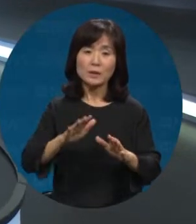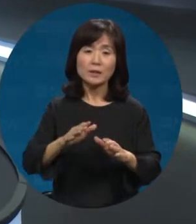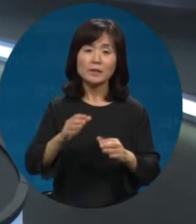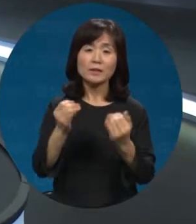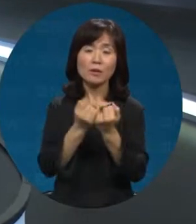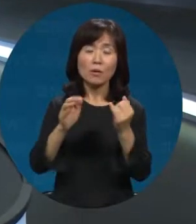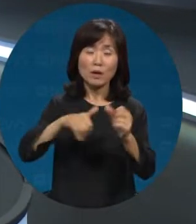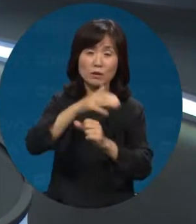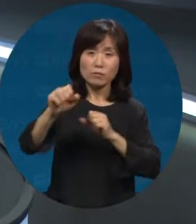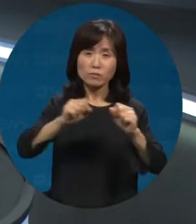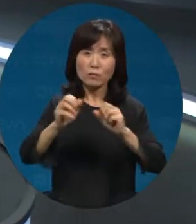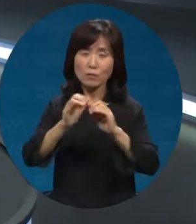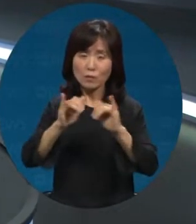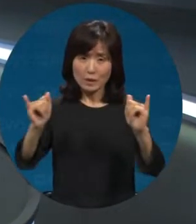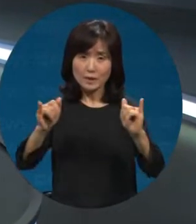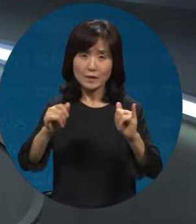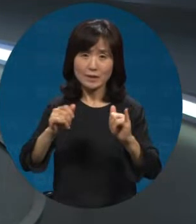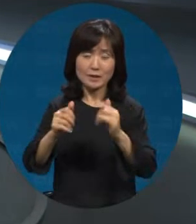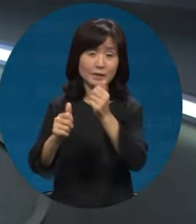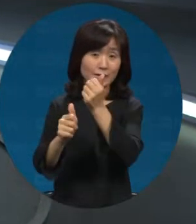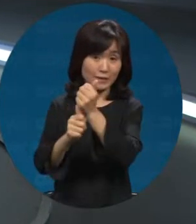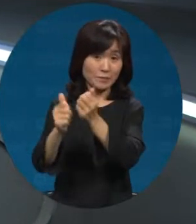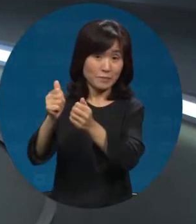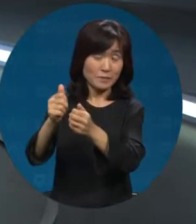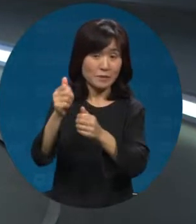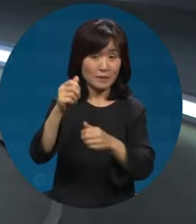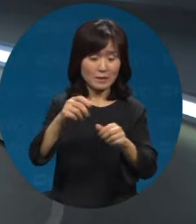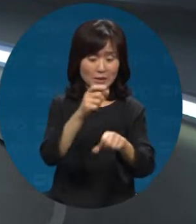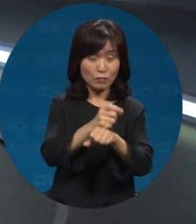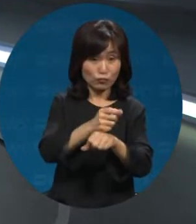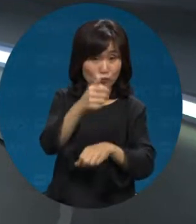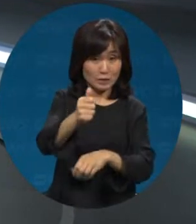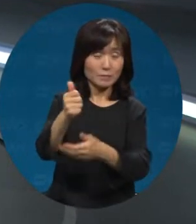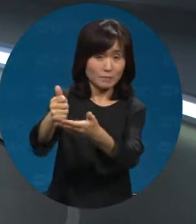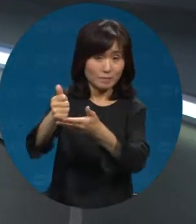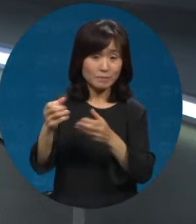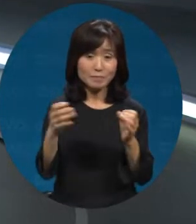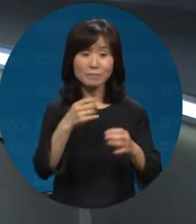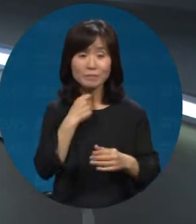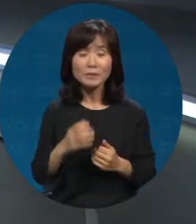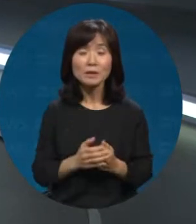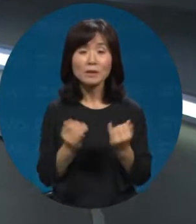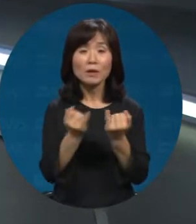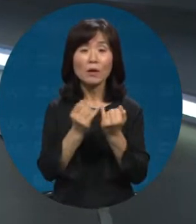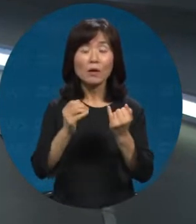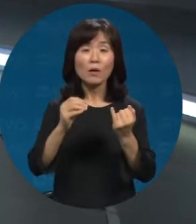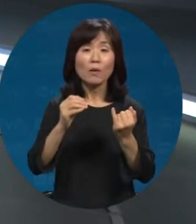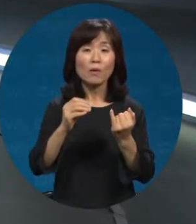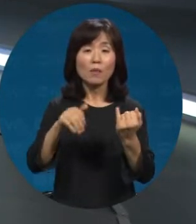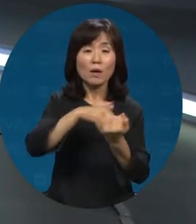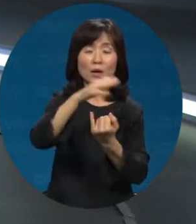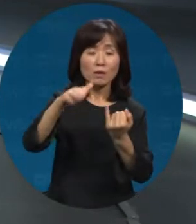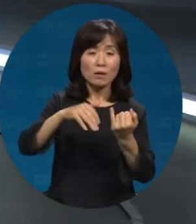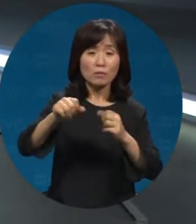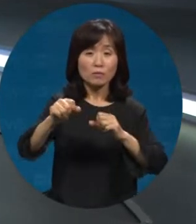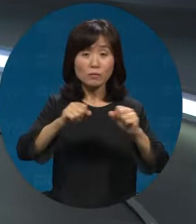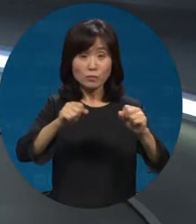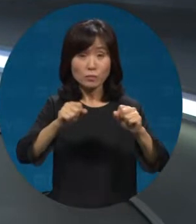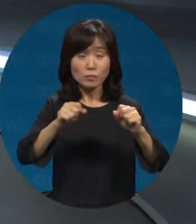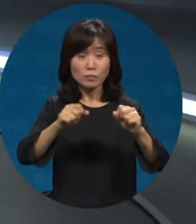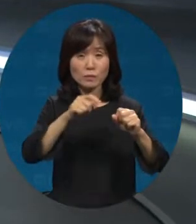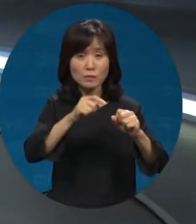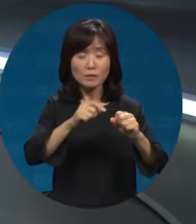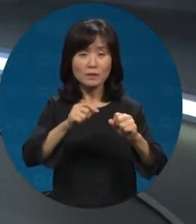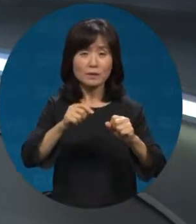차장님 어서 오세요네 안녕하세요네 여성 환경연대는 성평등하고 생태적인 사회를 만들기 위한 활동을